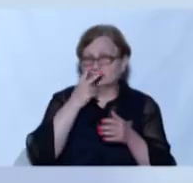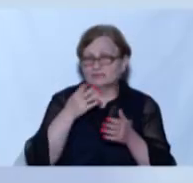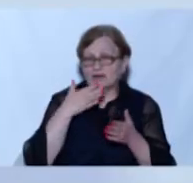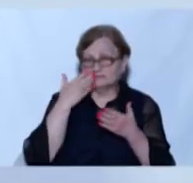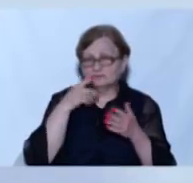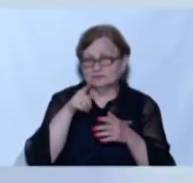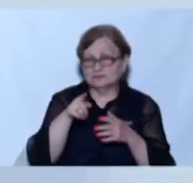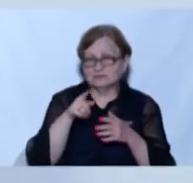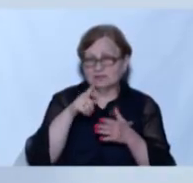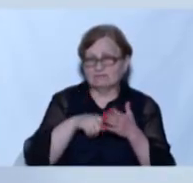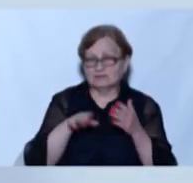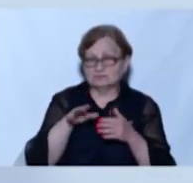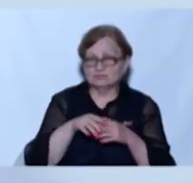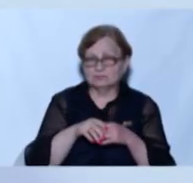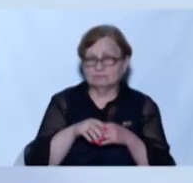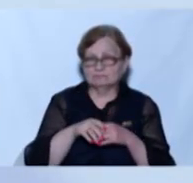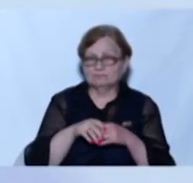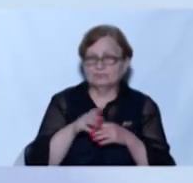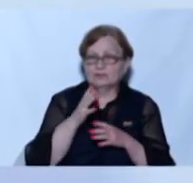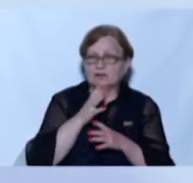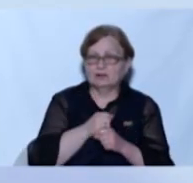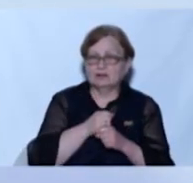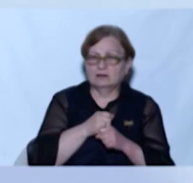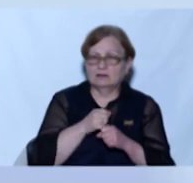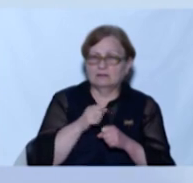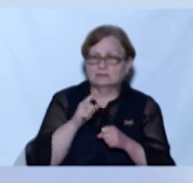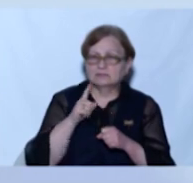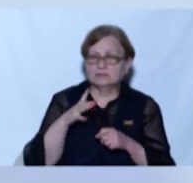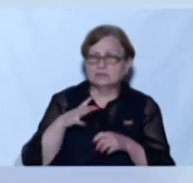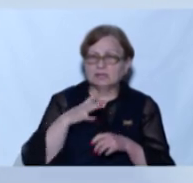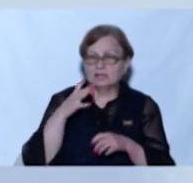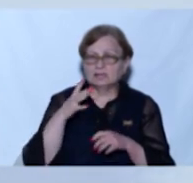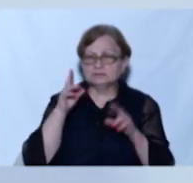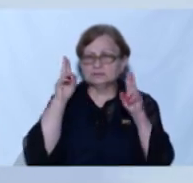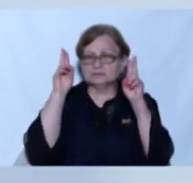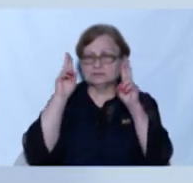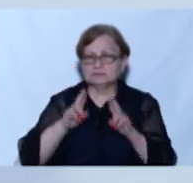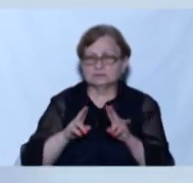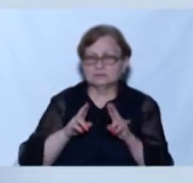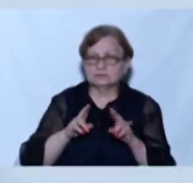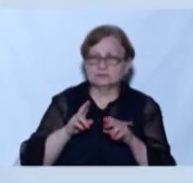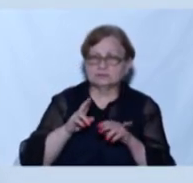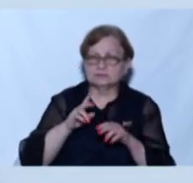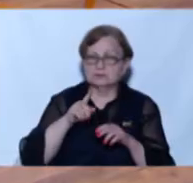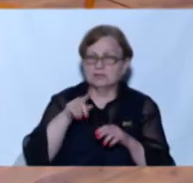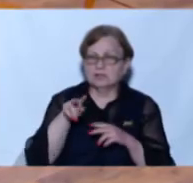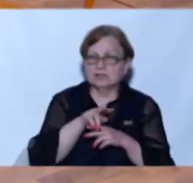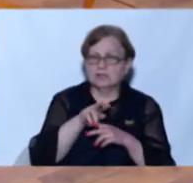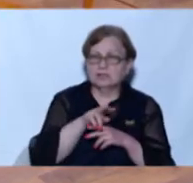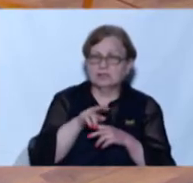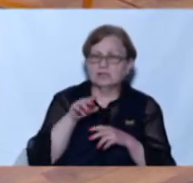ნაწარმოებიც დაგვარწმუნებს. ეხლა ძალიან მოკლედ შევეხოთ ტრადიციულად რას მიიჩნევენ